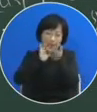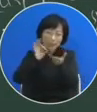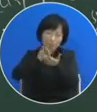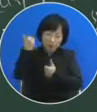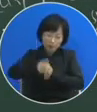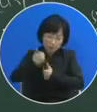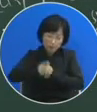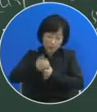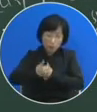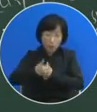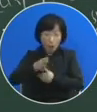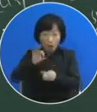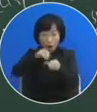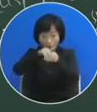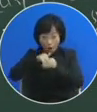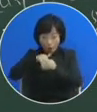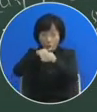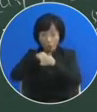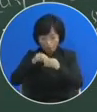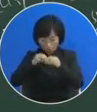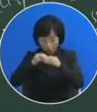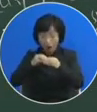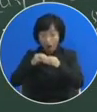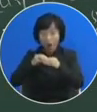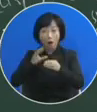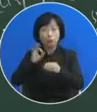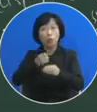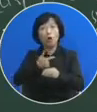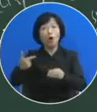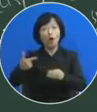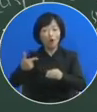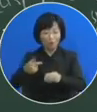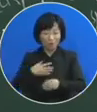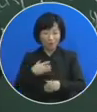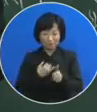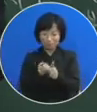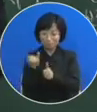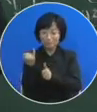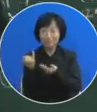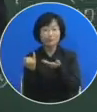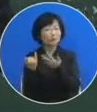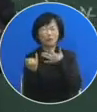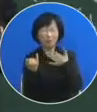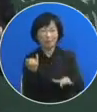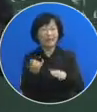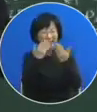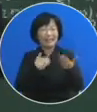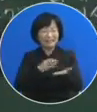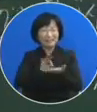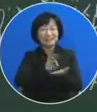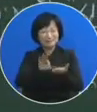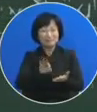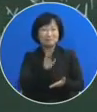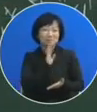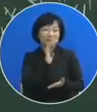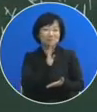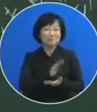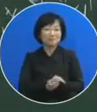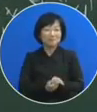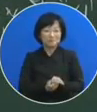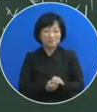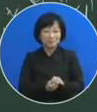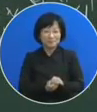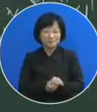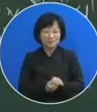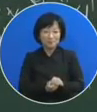evangelism. 계속 꽤 많아. And it was a lot of money. 내 집에 안 가다가 내가 다 썼지만은. And so I didn't take it back home to my wife. I used it all. 그게 뭘까?